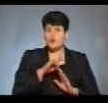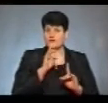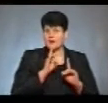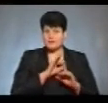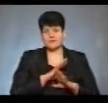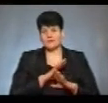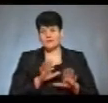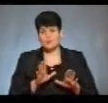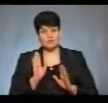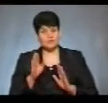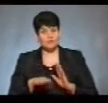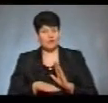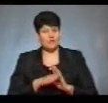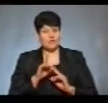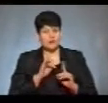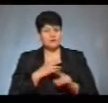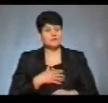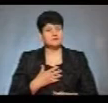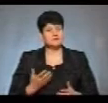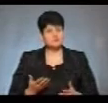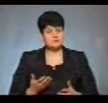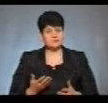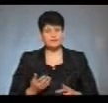казав, настановлені. Але тим не менше,